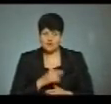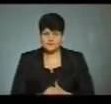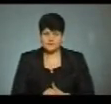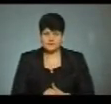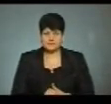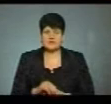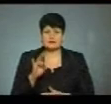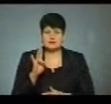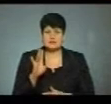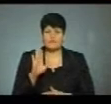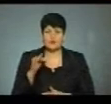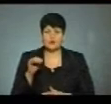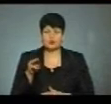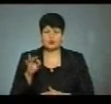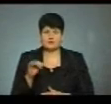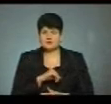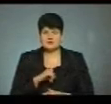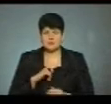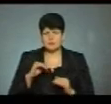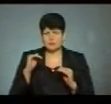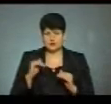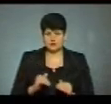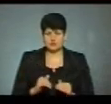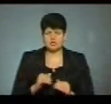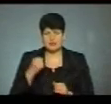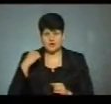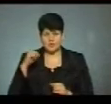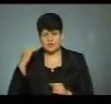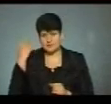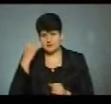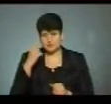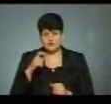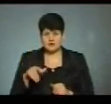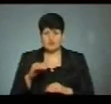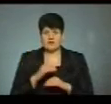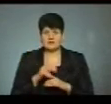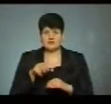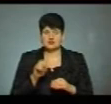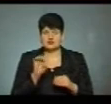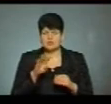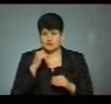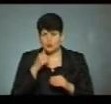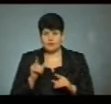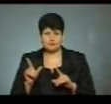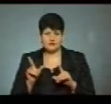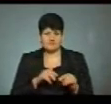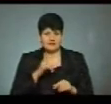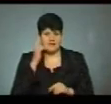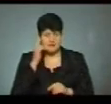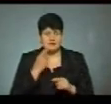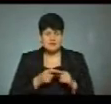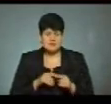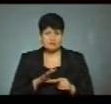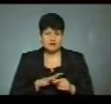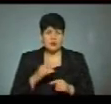Назар Войтович – наймолодший герой Небесної Сотні. Увечері 2014 року він вирушив до Києва. І це була